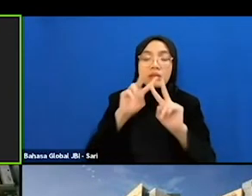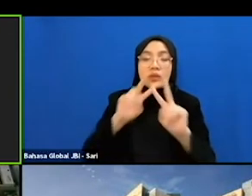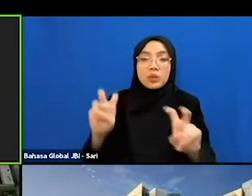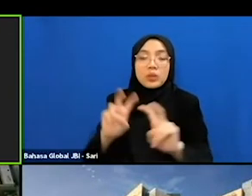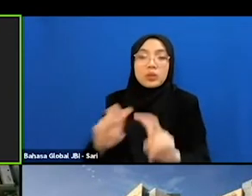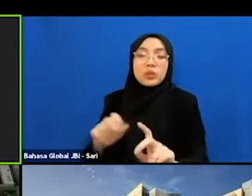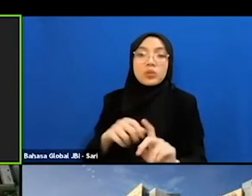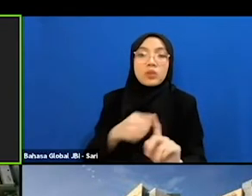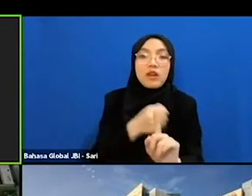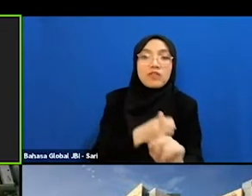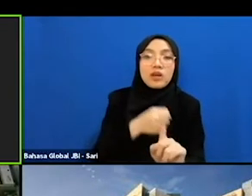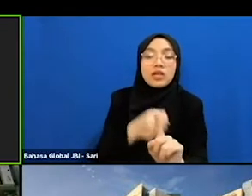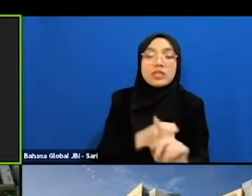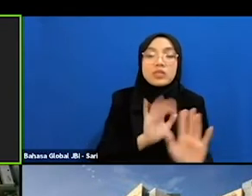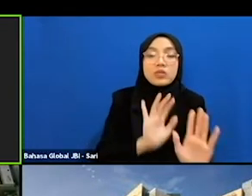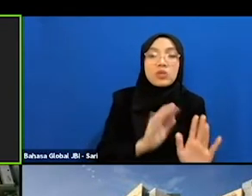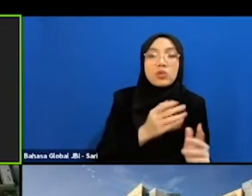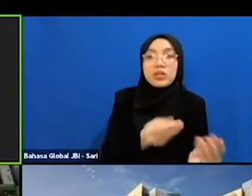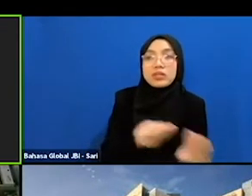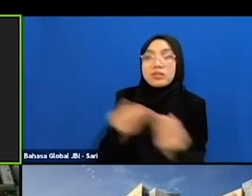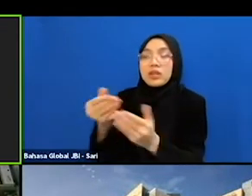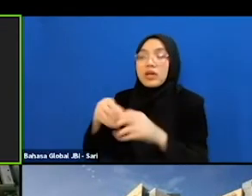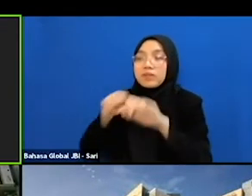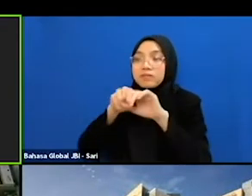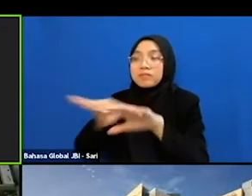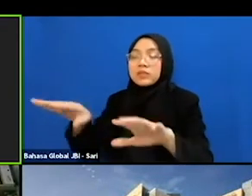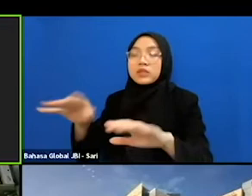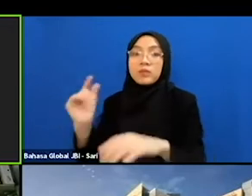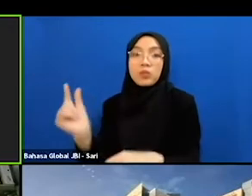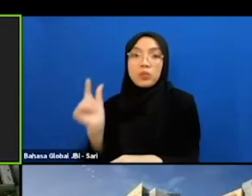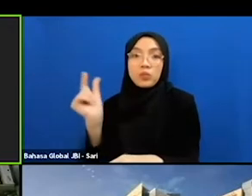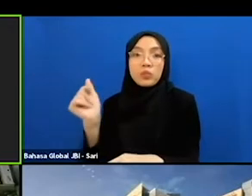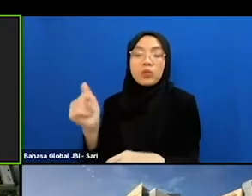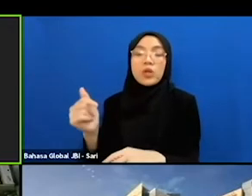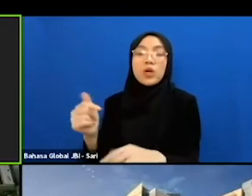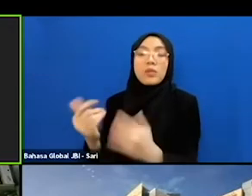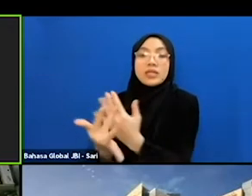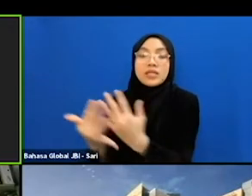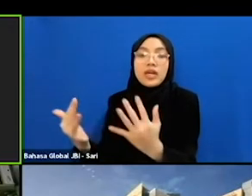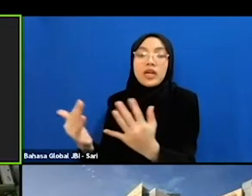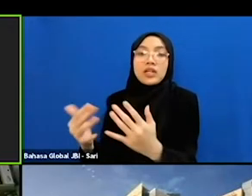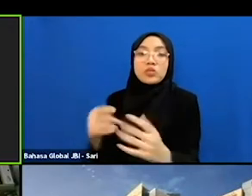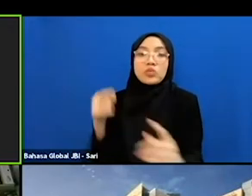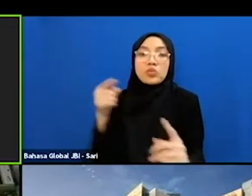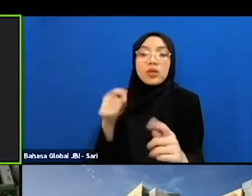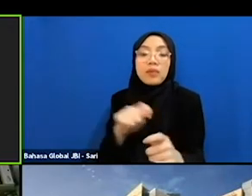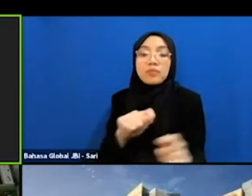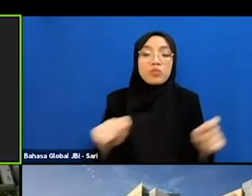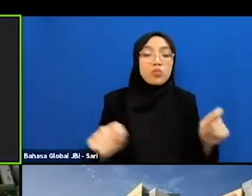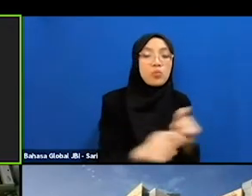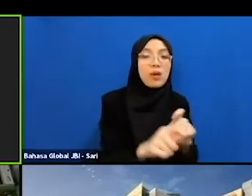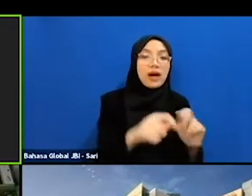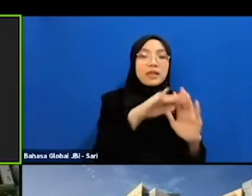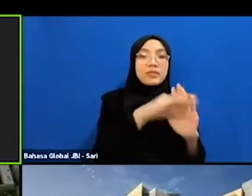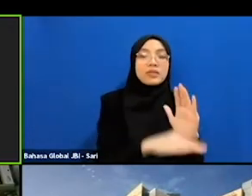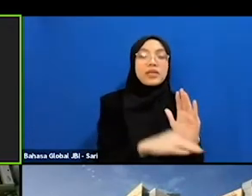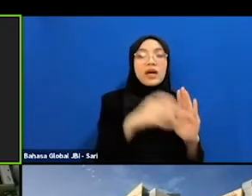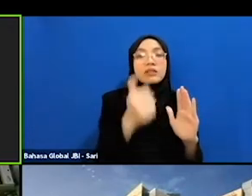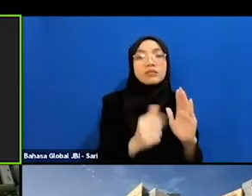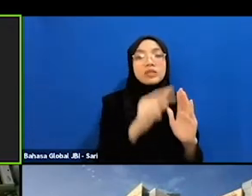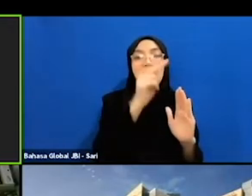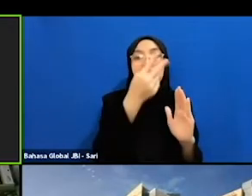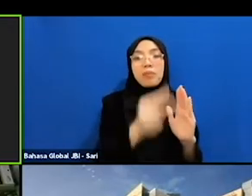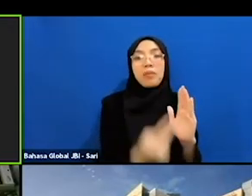beberapa isu tertentu dan kita sampaikan kepada publik untuk kita dorong adanya sebuah perubahan publik perubahan kebijakan